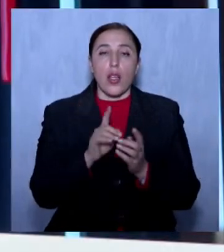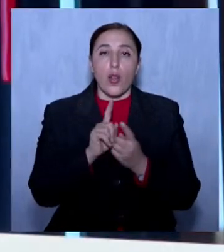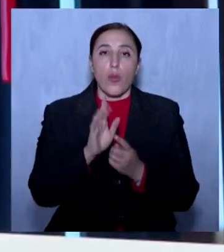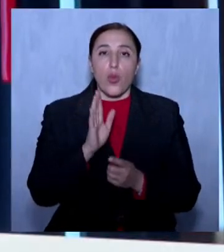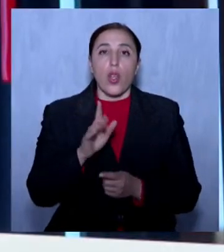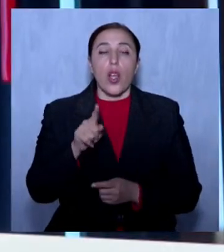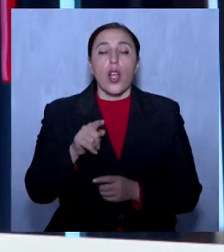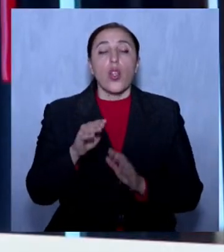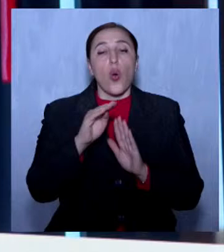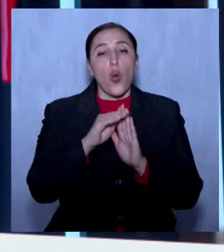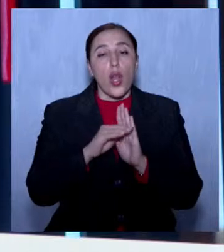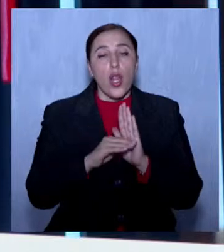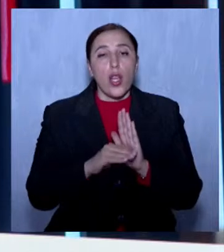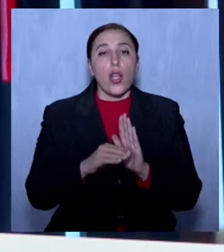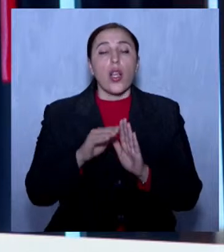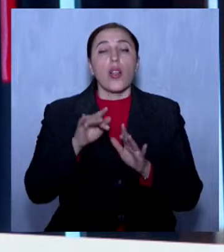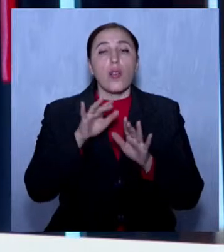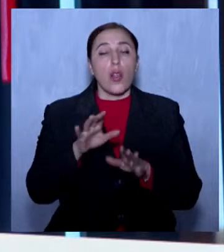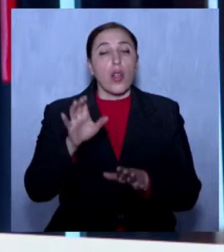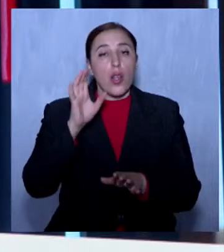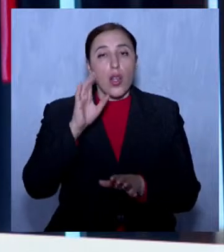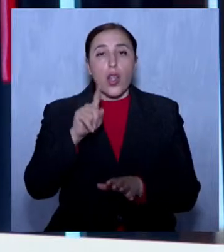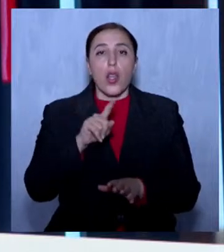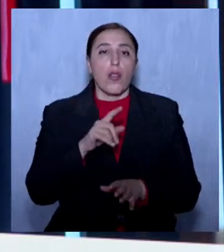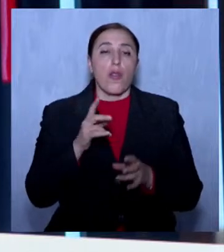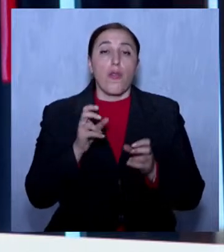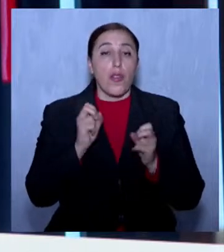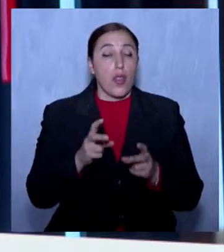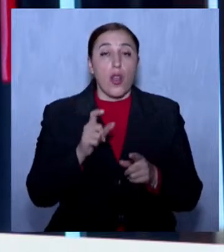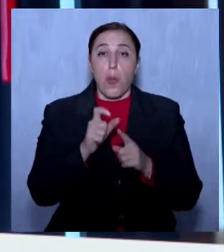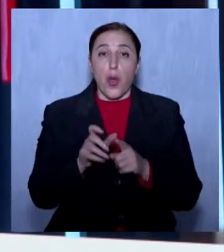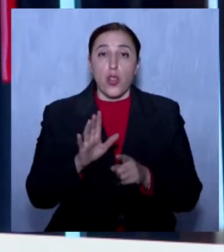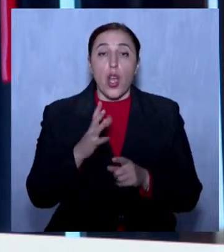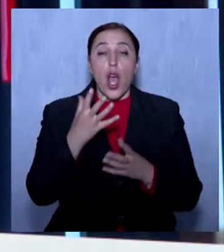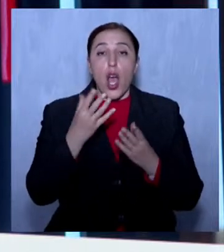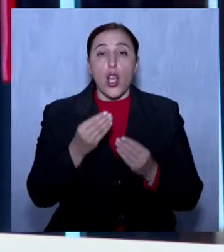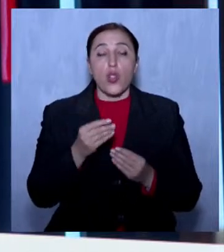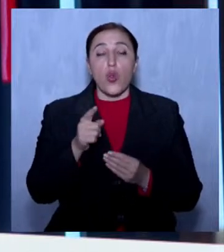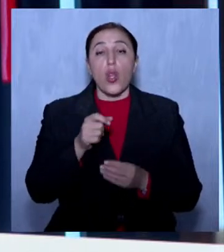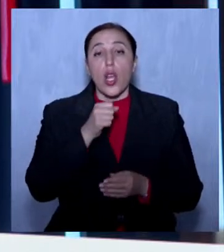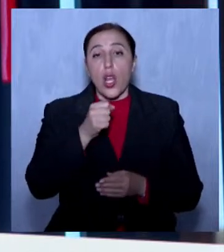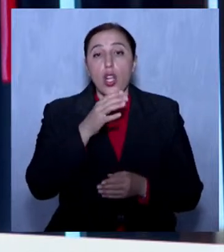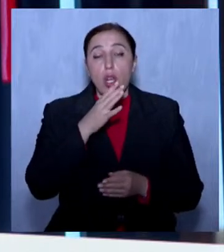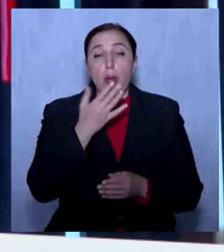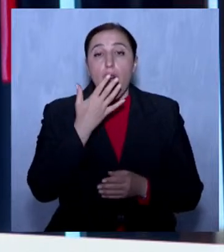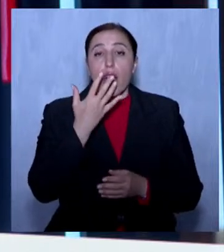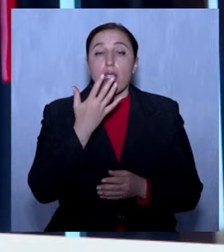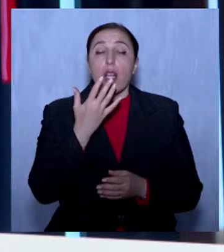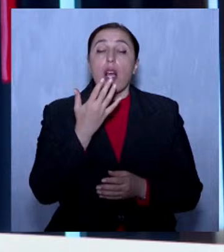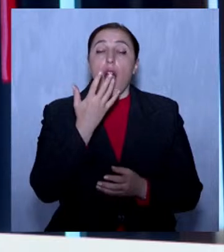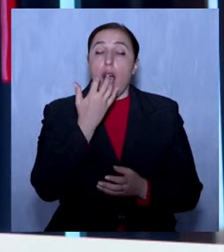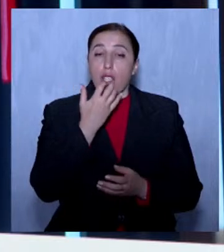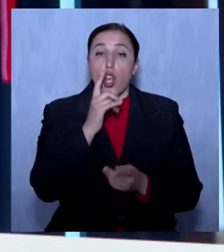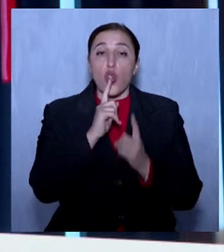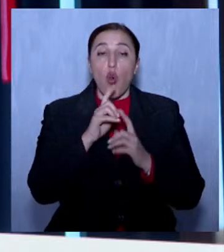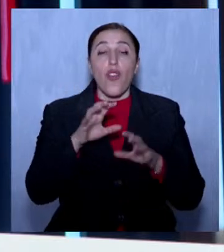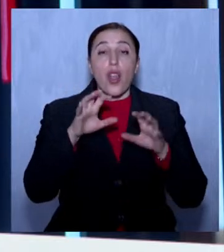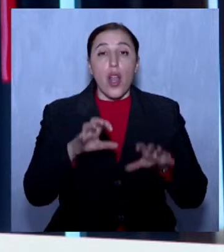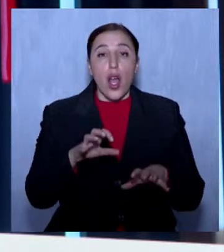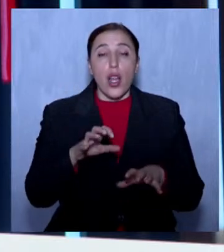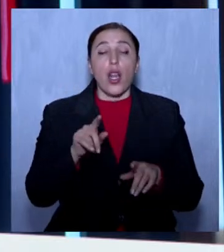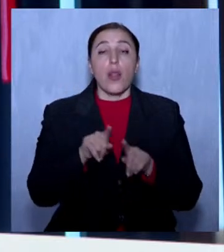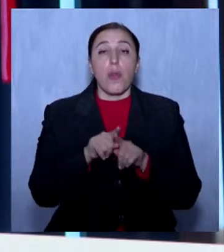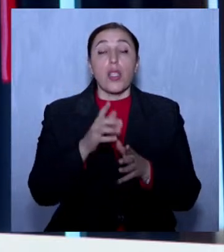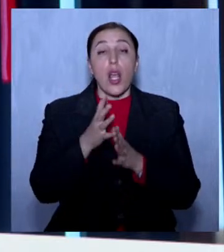Օրենքի տարին հետևելը շանտաժ չէ։ Այսօր խորհրդարանում ճեպազրույցի ժամանակ ազգային ժողովի խոսնակ Ալեն Սիմոնյանն է այսպես արտահայտվել,